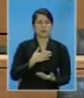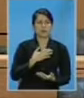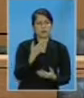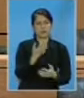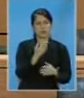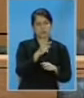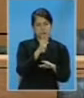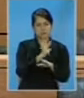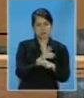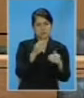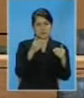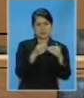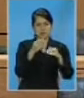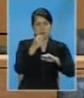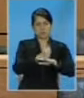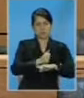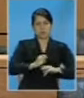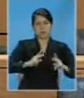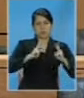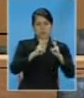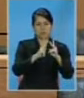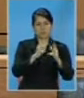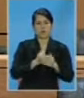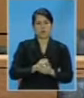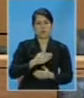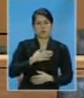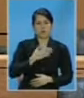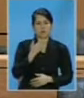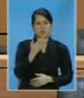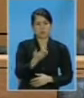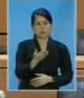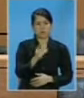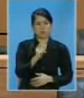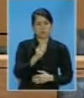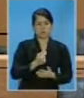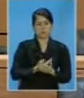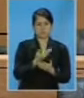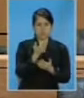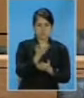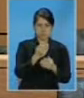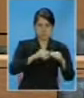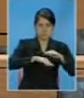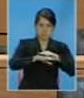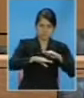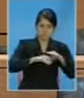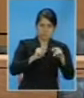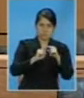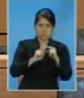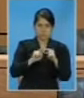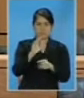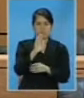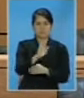ผ่านไปถึงรัฐมนตรีครับผมขออนุญาตขอเอกสารของ